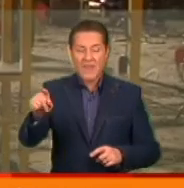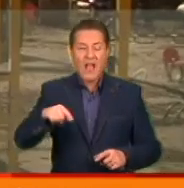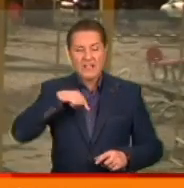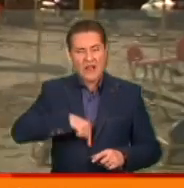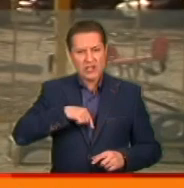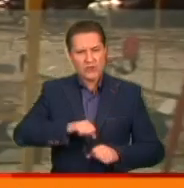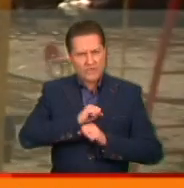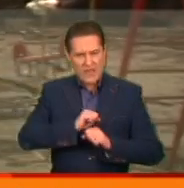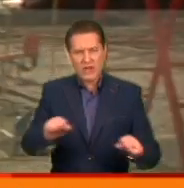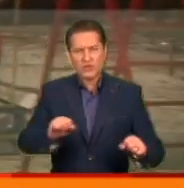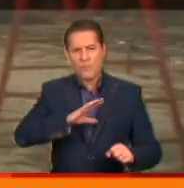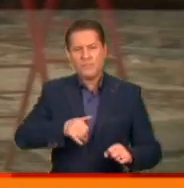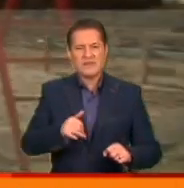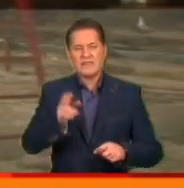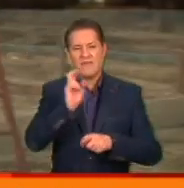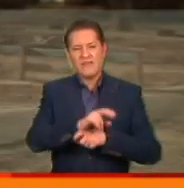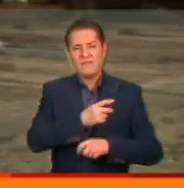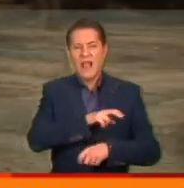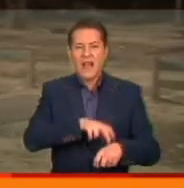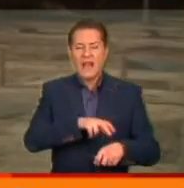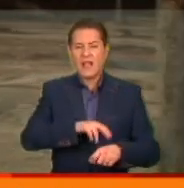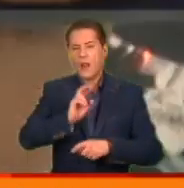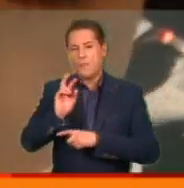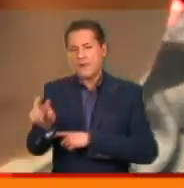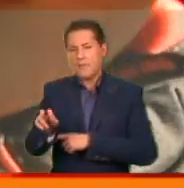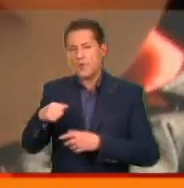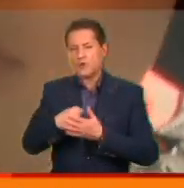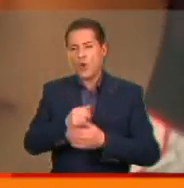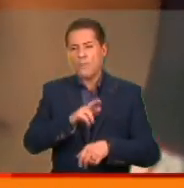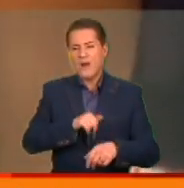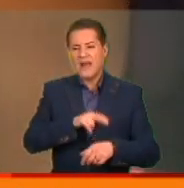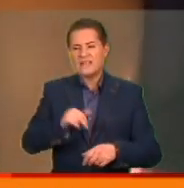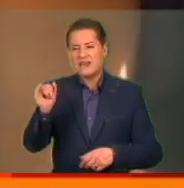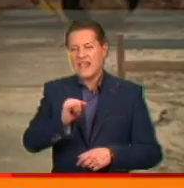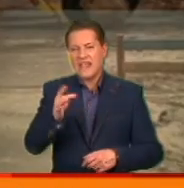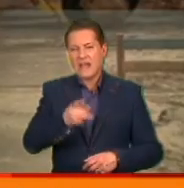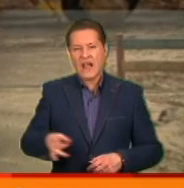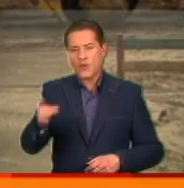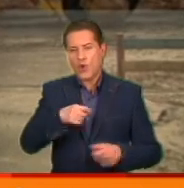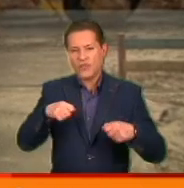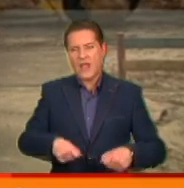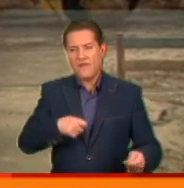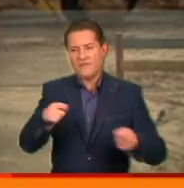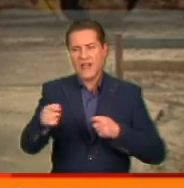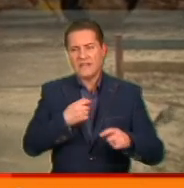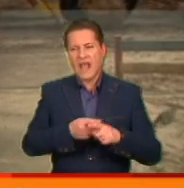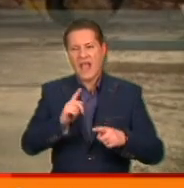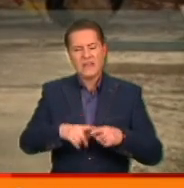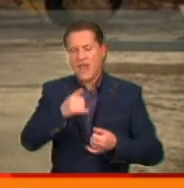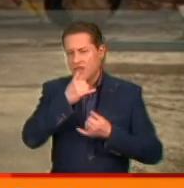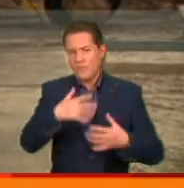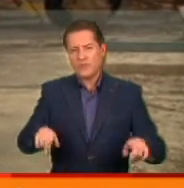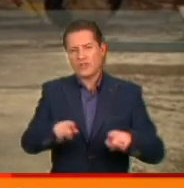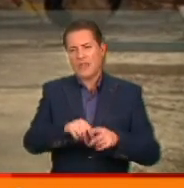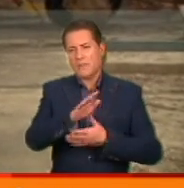Каже, після відвідин із сином лікаря прямує сьогодні до поліції та районної влади. Це вже не може так продовжатися.